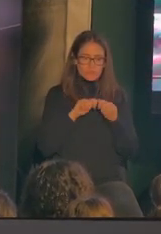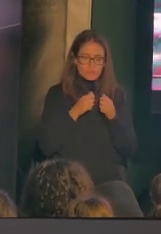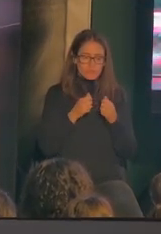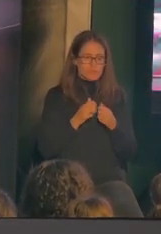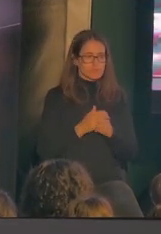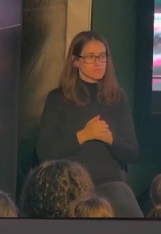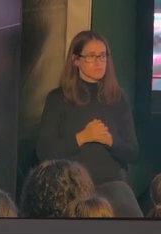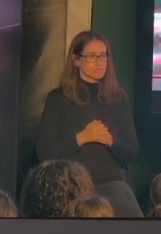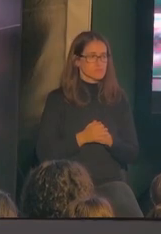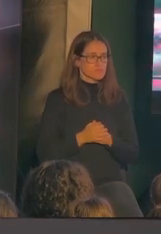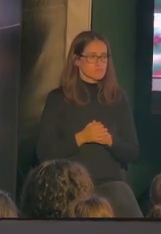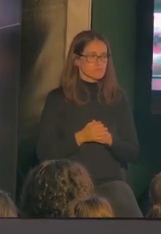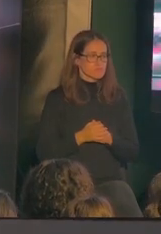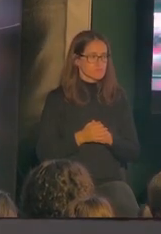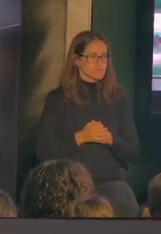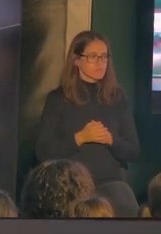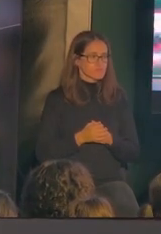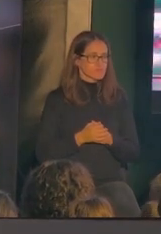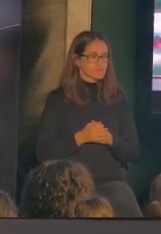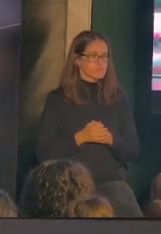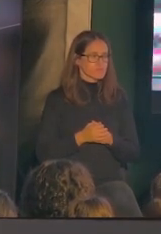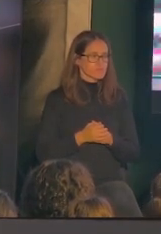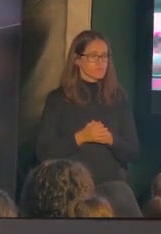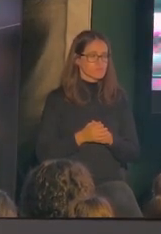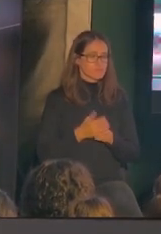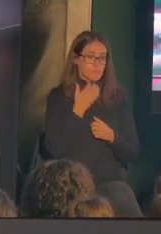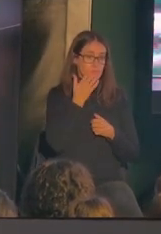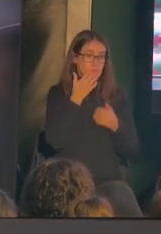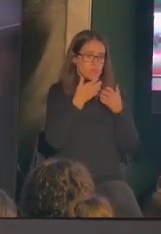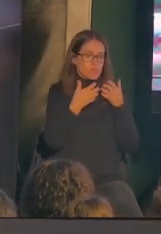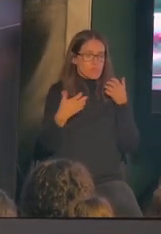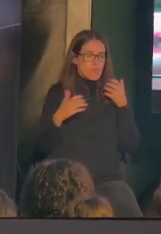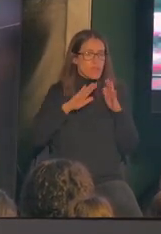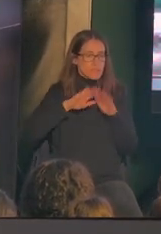Sempre acabaria equilibrant-se la humitat.